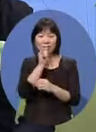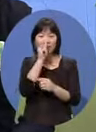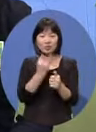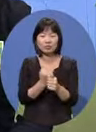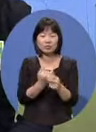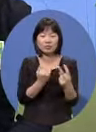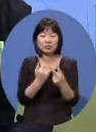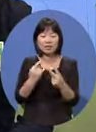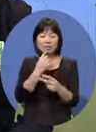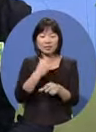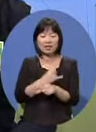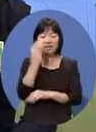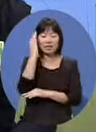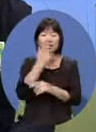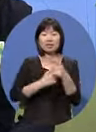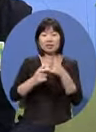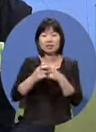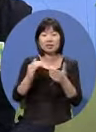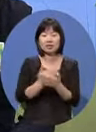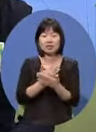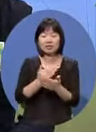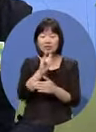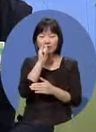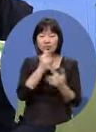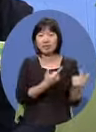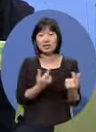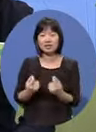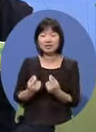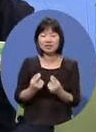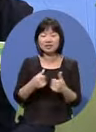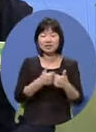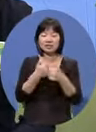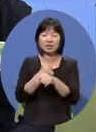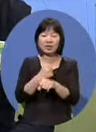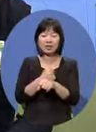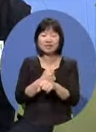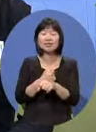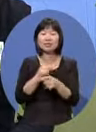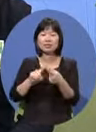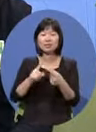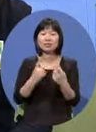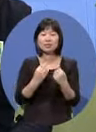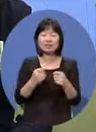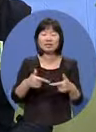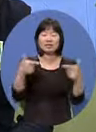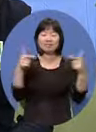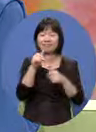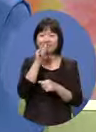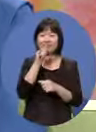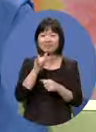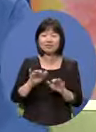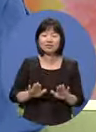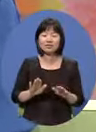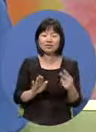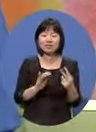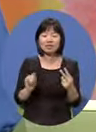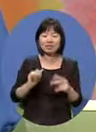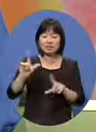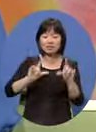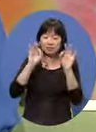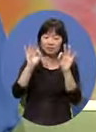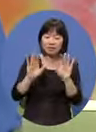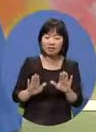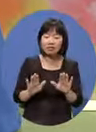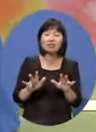부부 둘만의 이야기를 조금 더 나누고 같이 의논하는 면이 많아졌어요. 그래요. 네. 근데 사실 이 두 분의 모습을